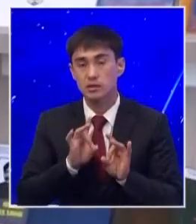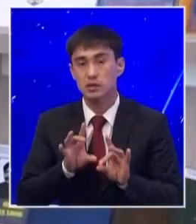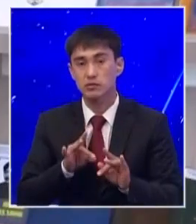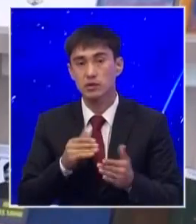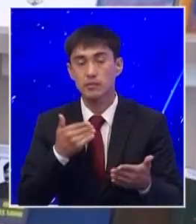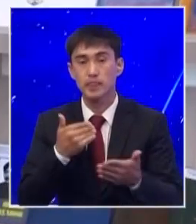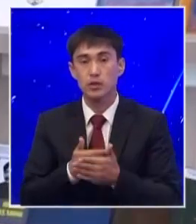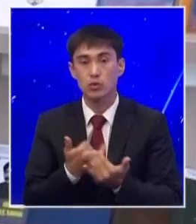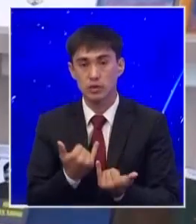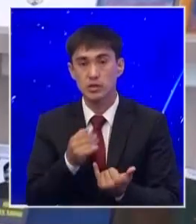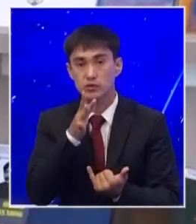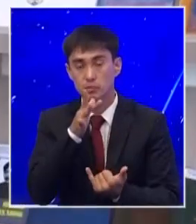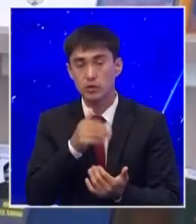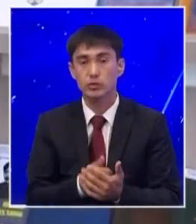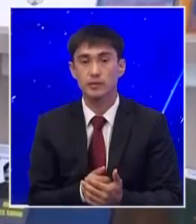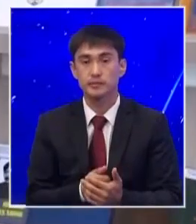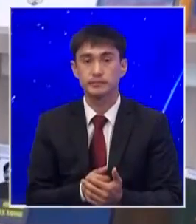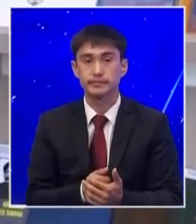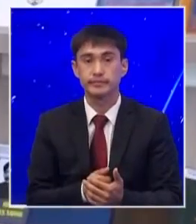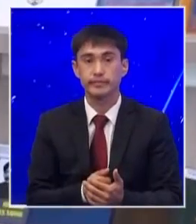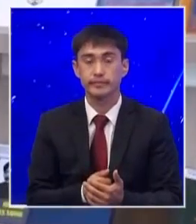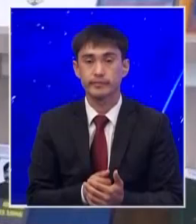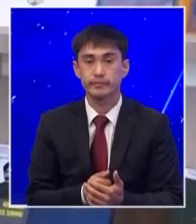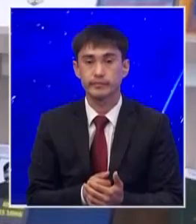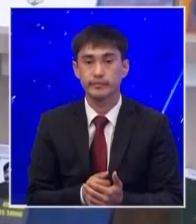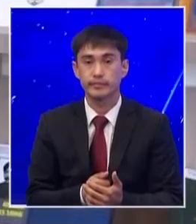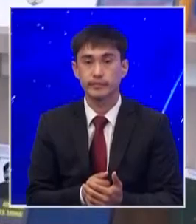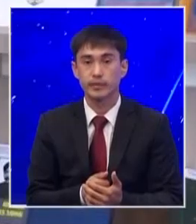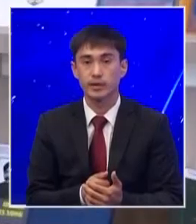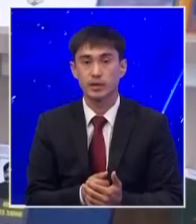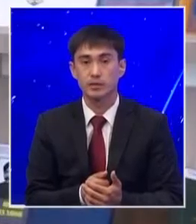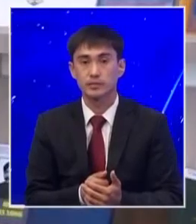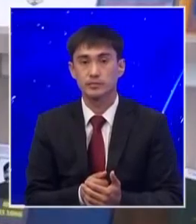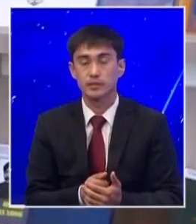до настоящего периода времени, и в частности